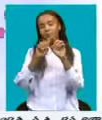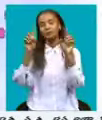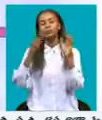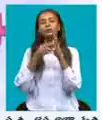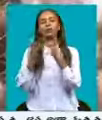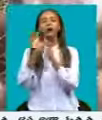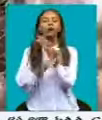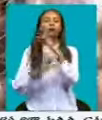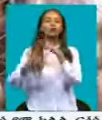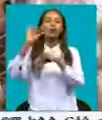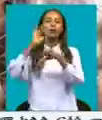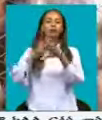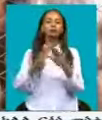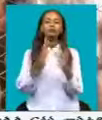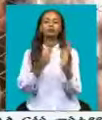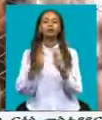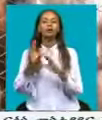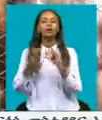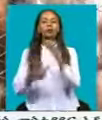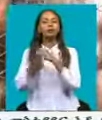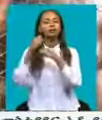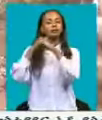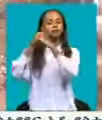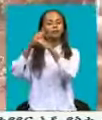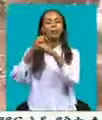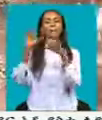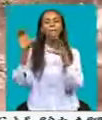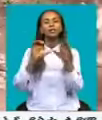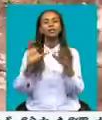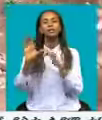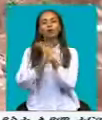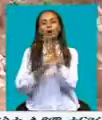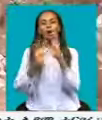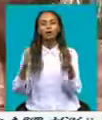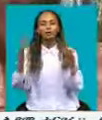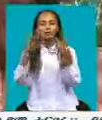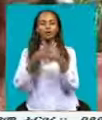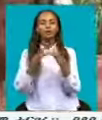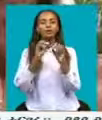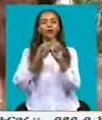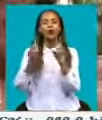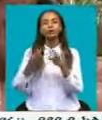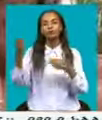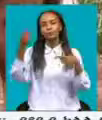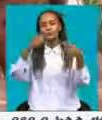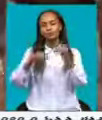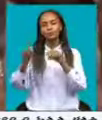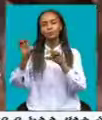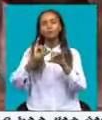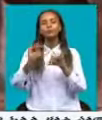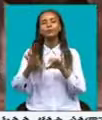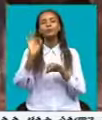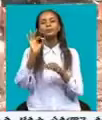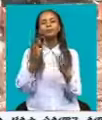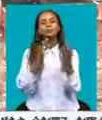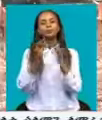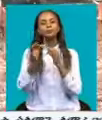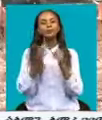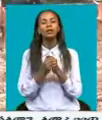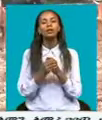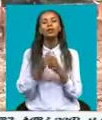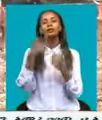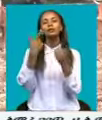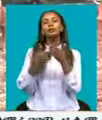በሀገር ሉዓላዊነት ላይ የተጋረጠውን አደጋ ለመከላከል በሚደረገው ሀገራዊ ርብርብ የተለየ አስተዋጽኦ እያደረገ እንደሚገኝም ገልጸዋል።